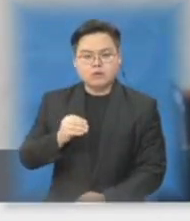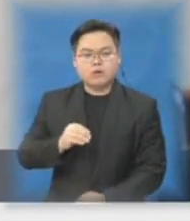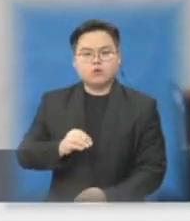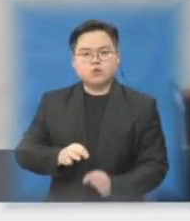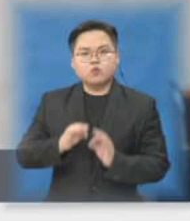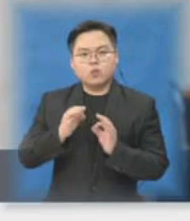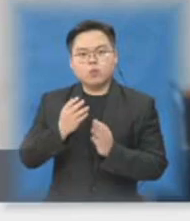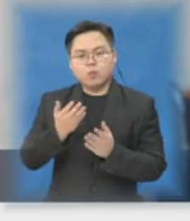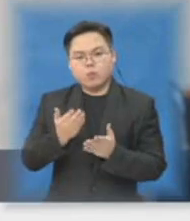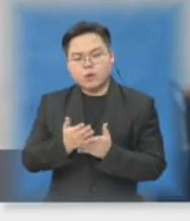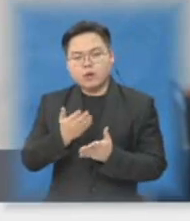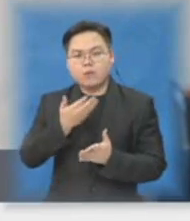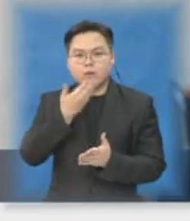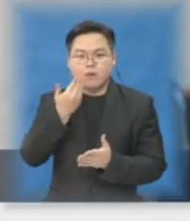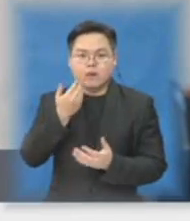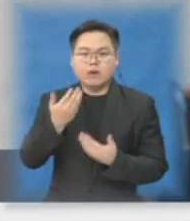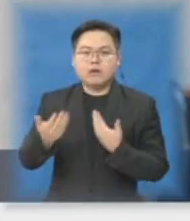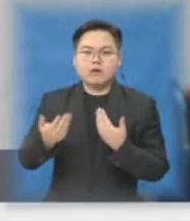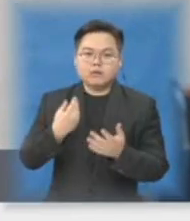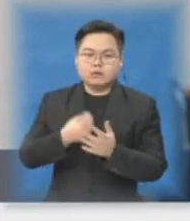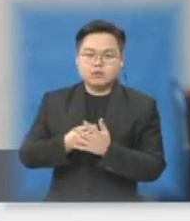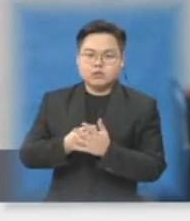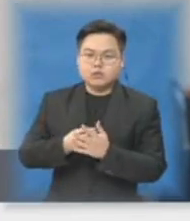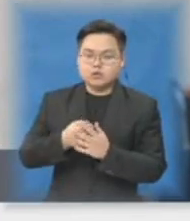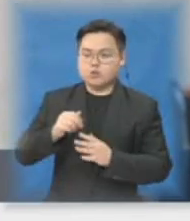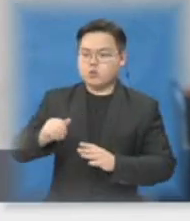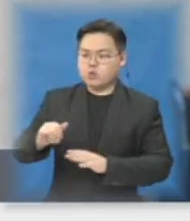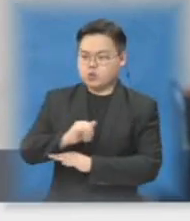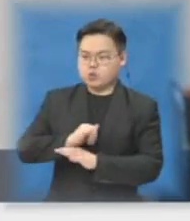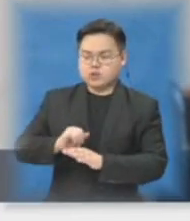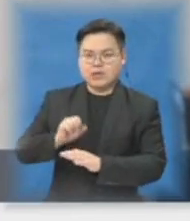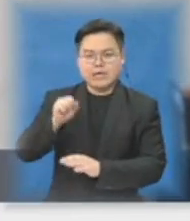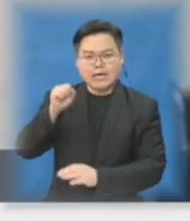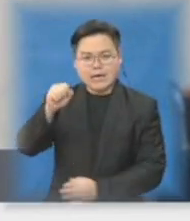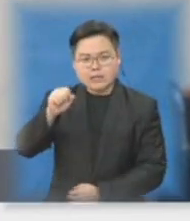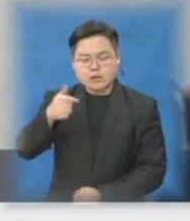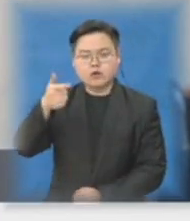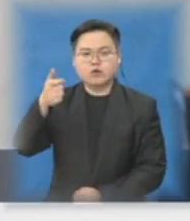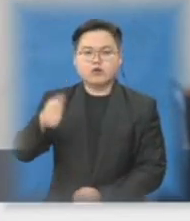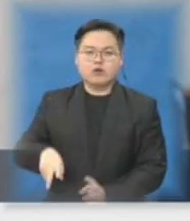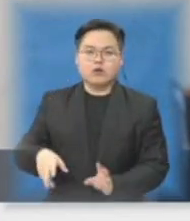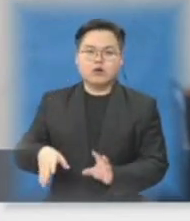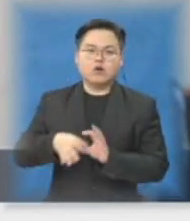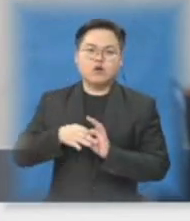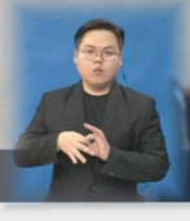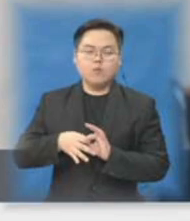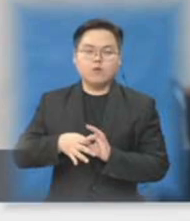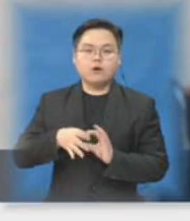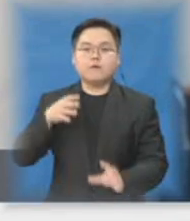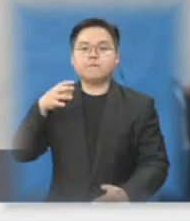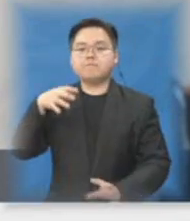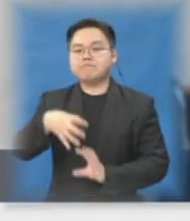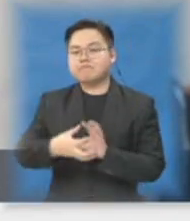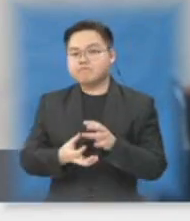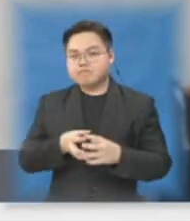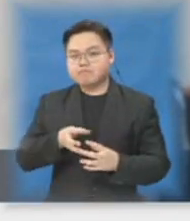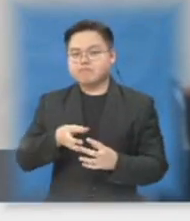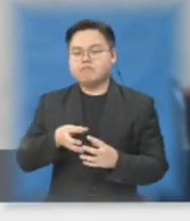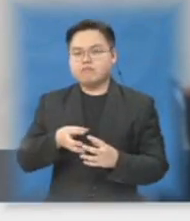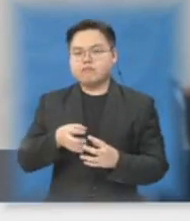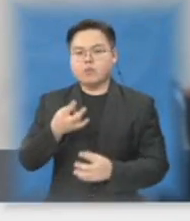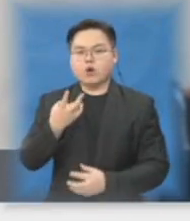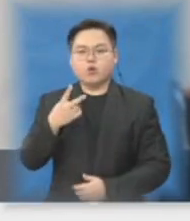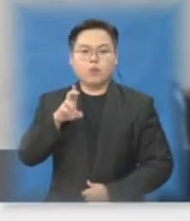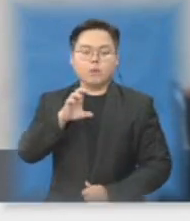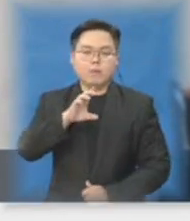улсын парламентын үйлчилгээ болон ер нь тухайн улс орны одоо ардчлалын хамгийн гол үзүүлэлтийн нэг байдаг. За тэгэхээр ер нь дэлхийн тахинд бол энэ Нэгдсэн